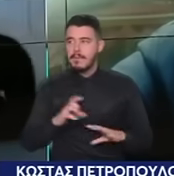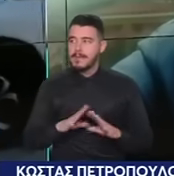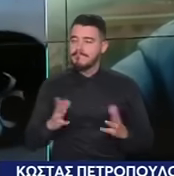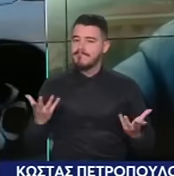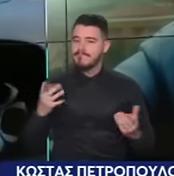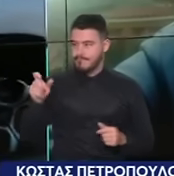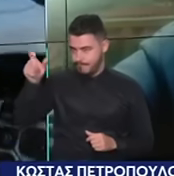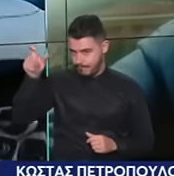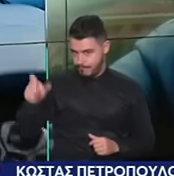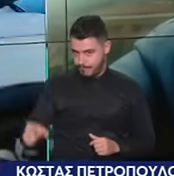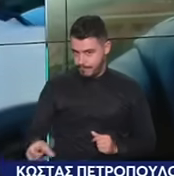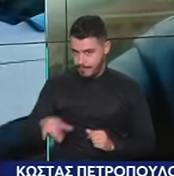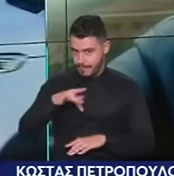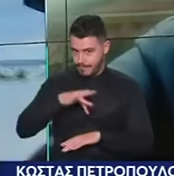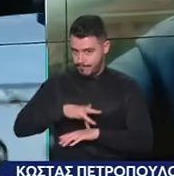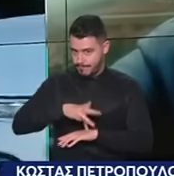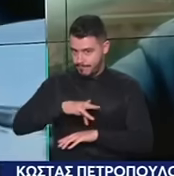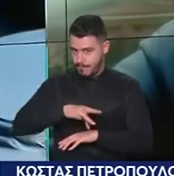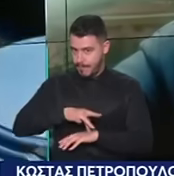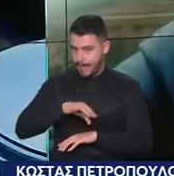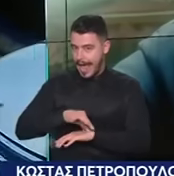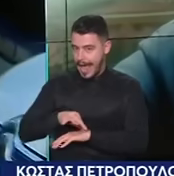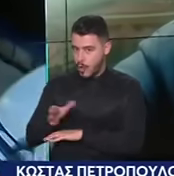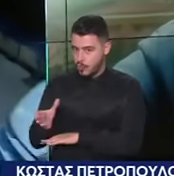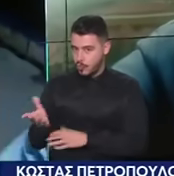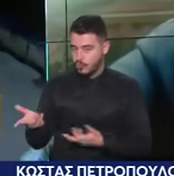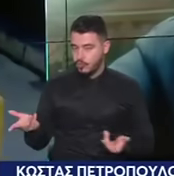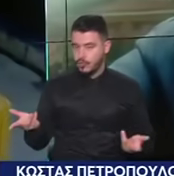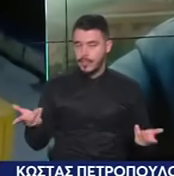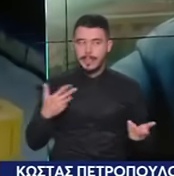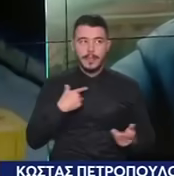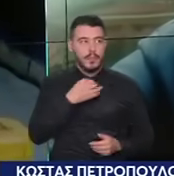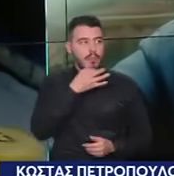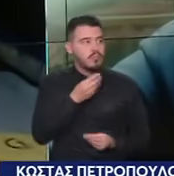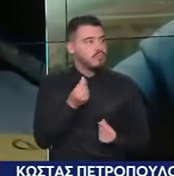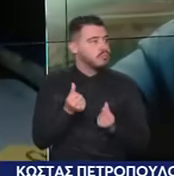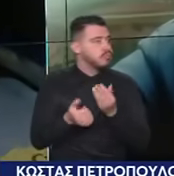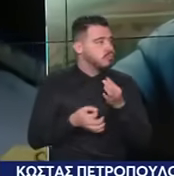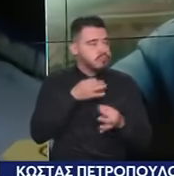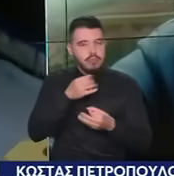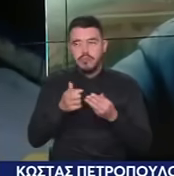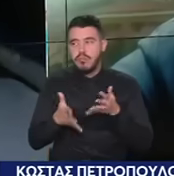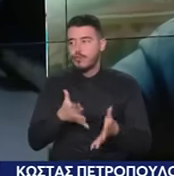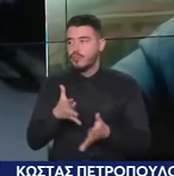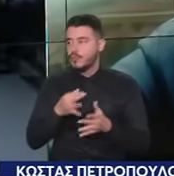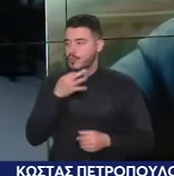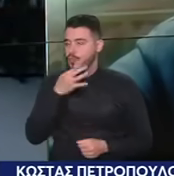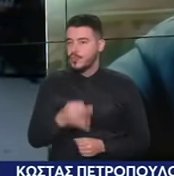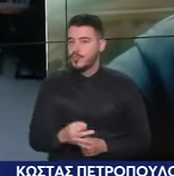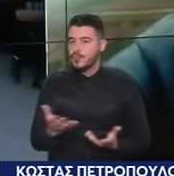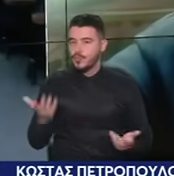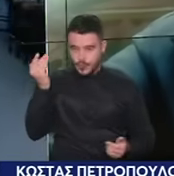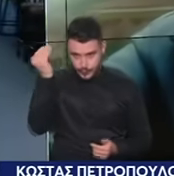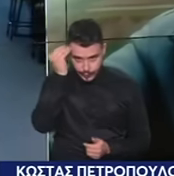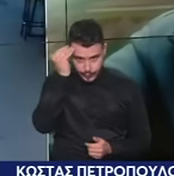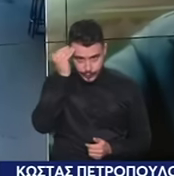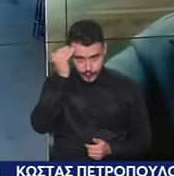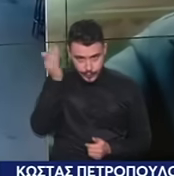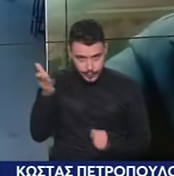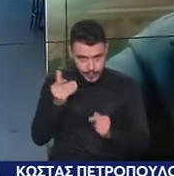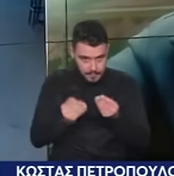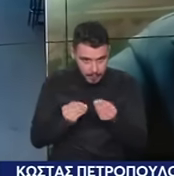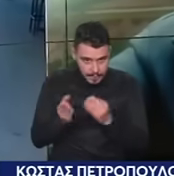αυτό, να μην ήταν δηλαδή, δεν ξέρω πώς να το εκφράσω, να είχε πράγματι πρόβλημα, να ήταν